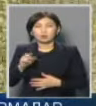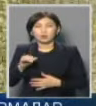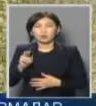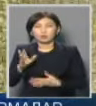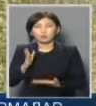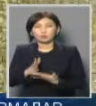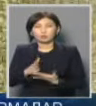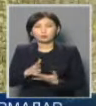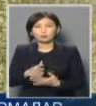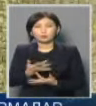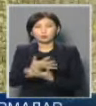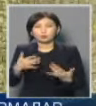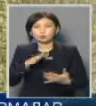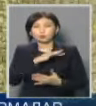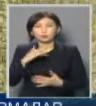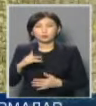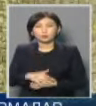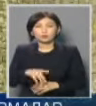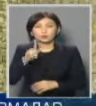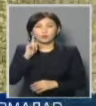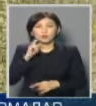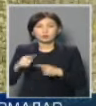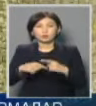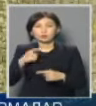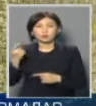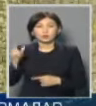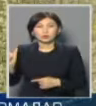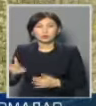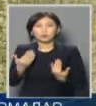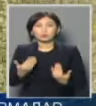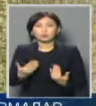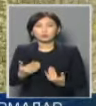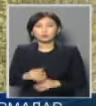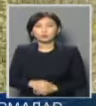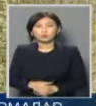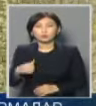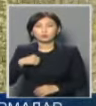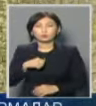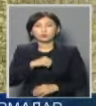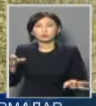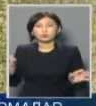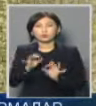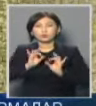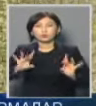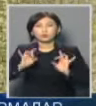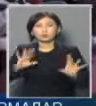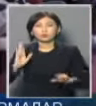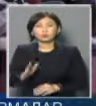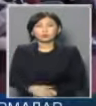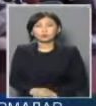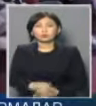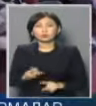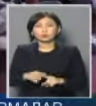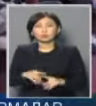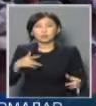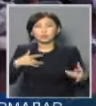Әдірбай секілді көптеген жас буын өнер иелері бүгін өз өнерлерін көпшілікке паш ететін болады.